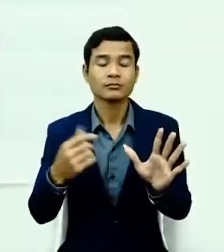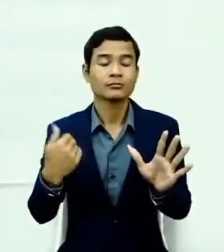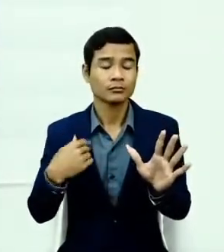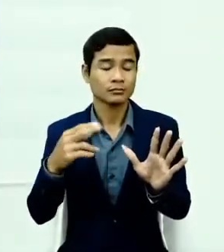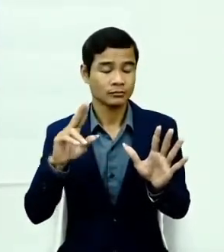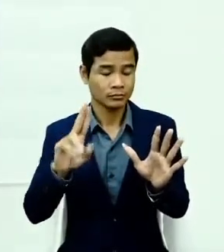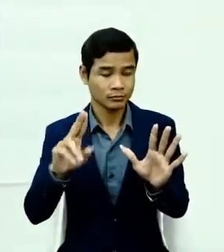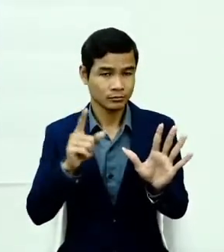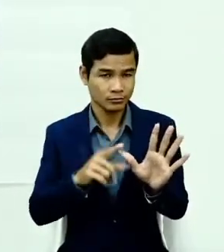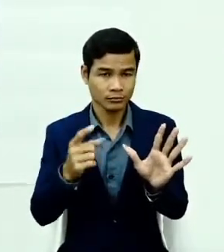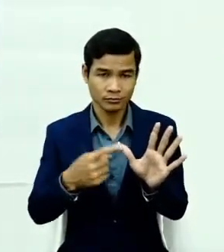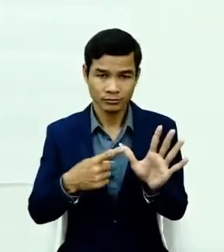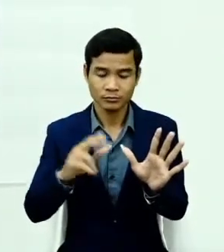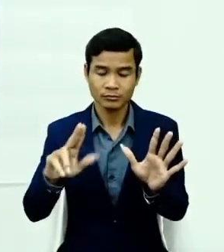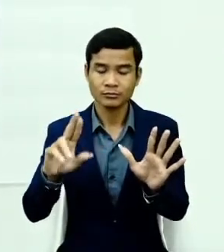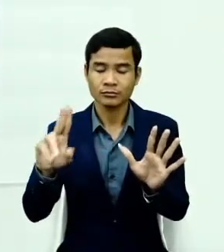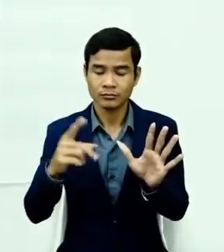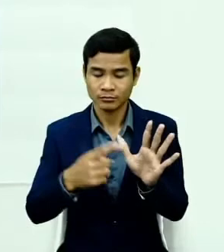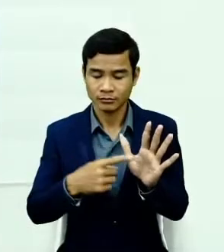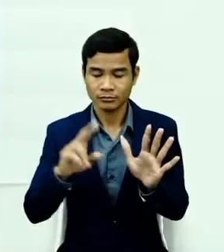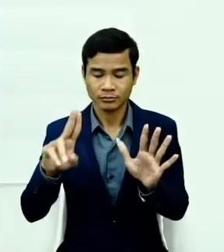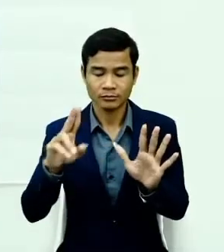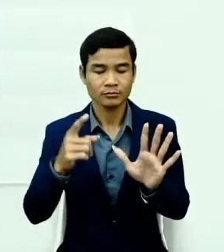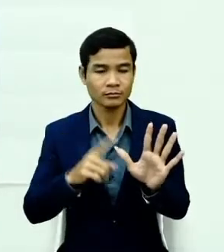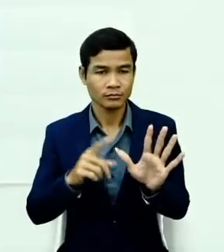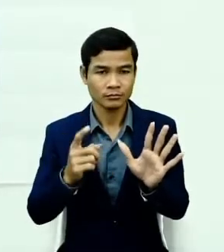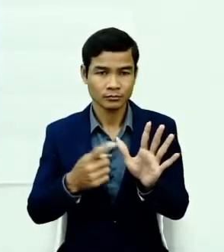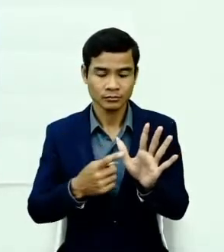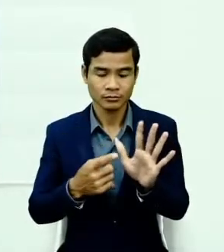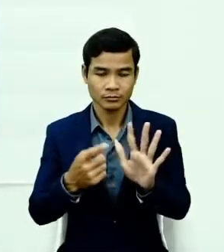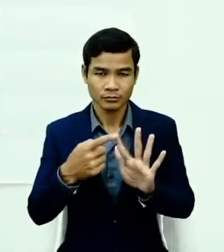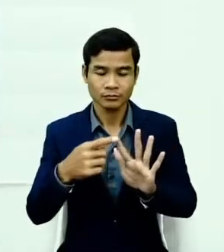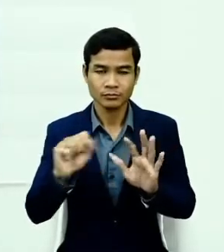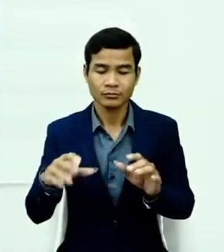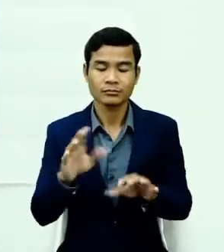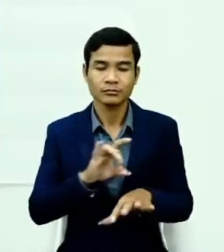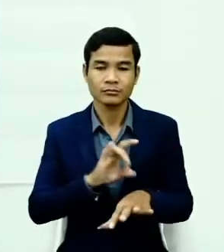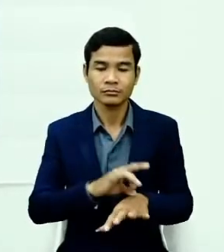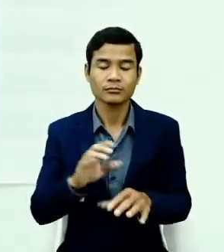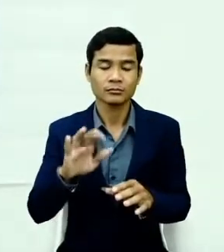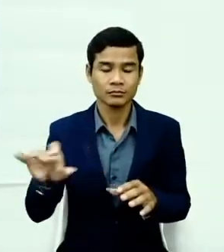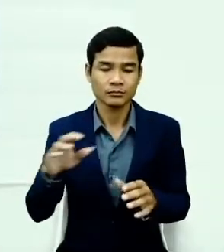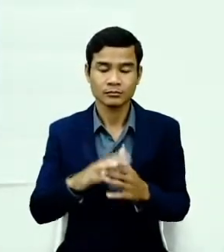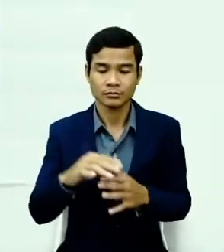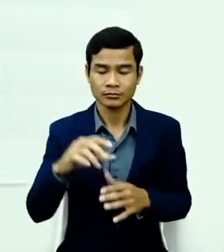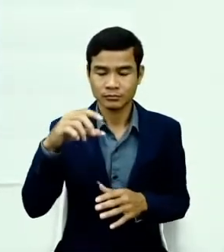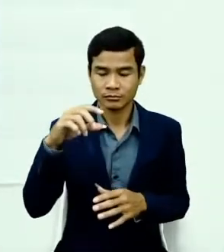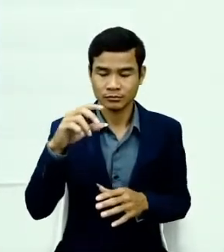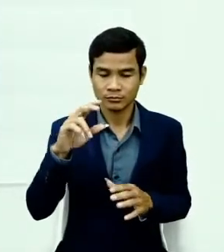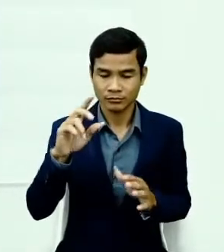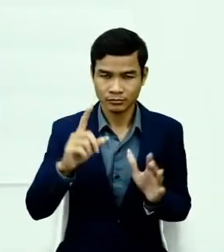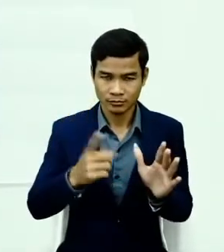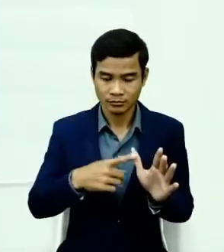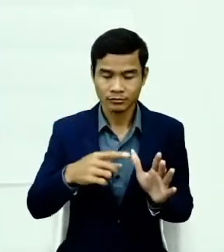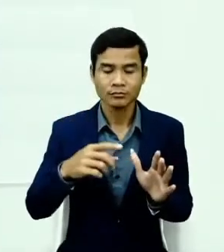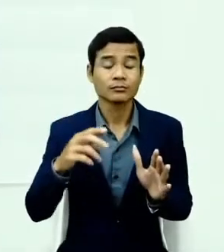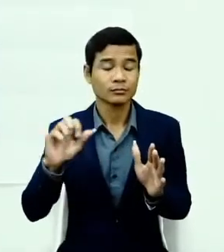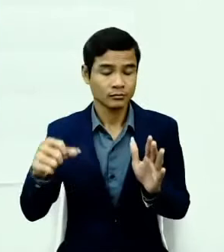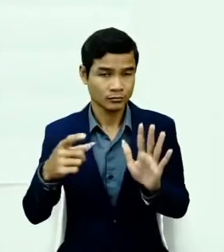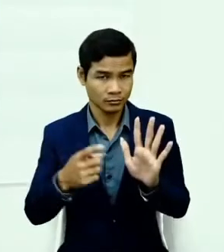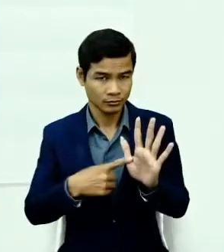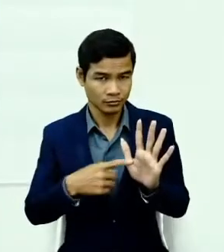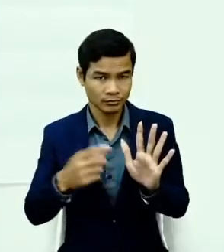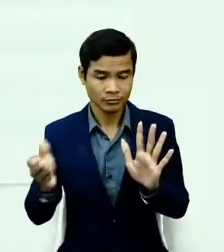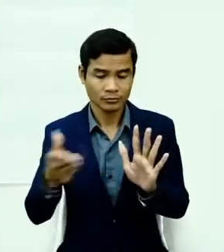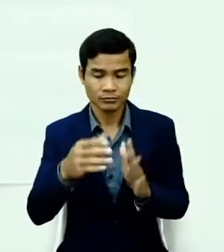កគ្រូបានឲ្យកូនកូនសរសេរកជទលផ្សំជាមួយនឹងស្រៈអាអេកូនកូនពិនិត្យមើលតើកូនកូនបានសរសេ